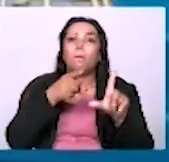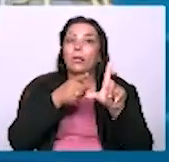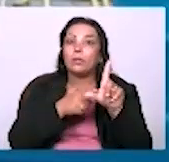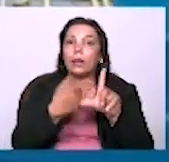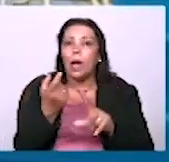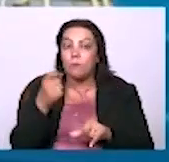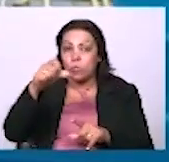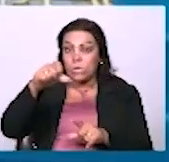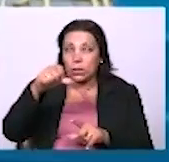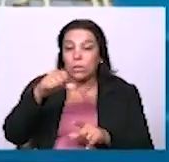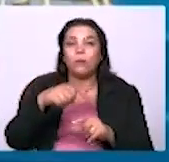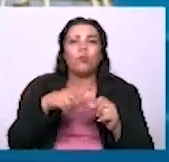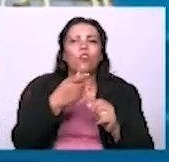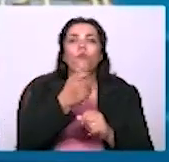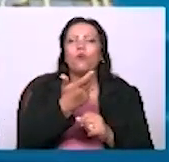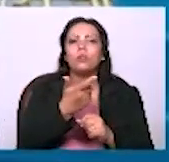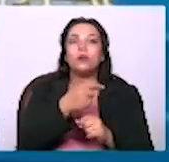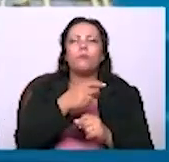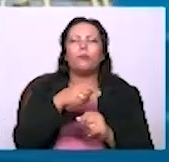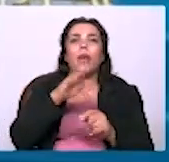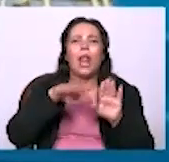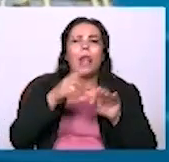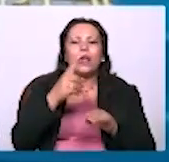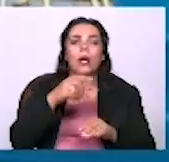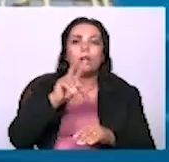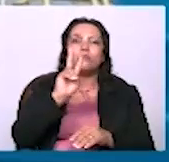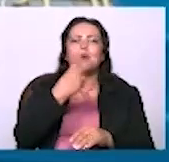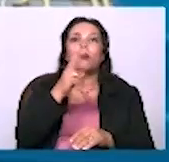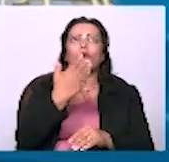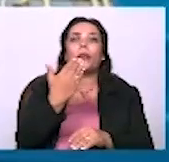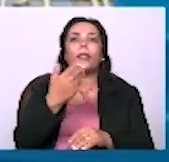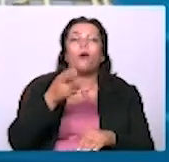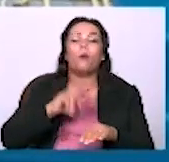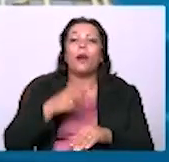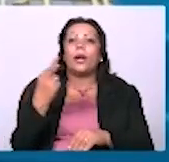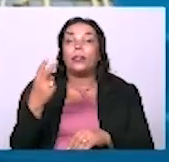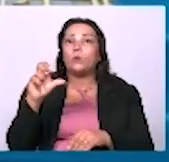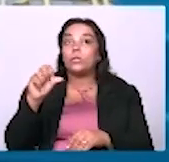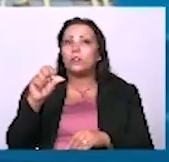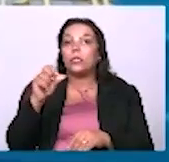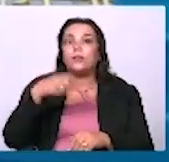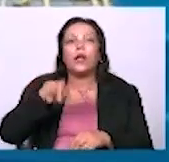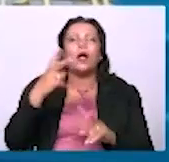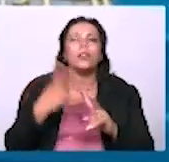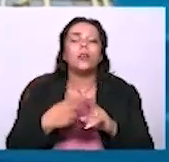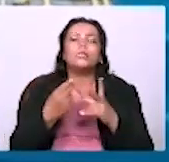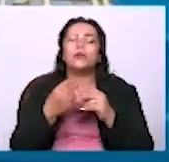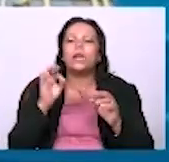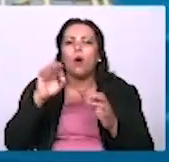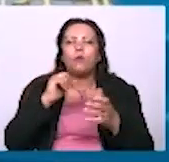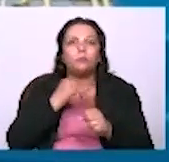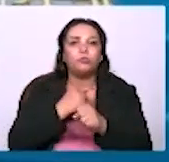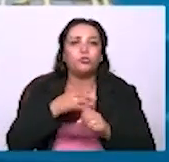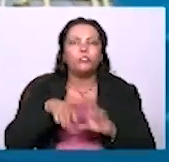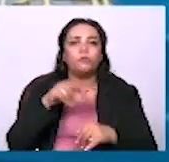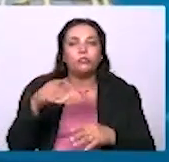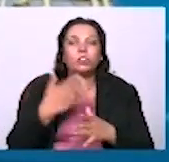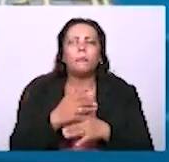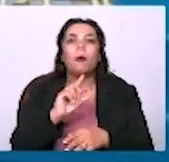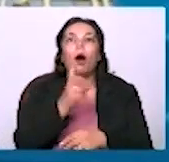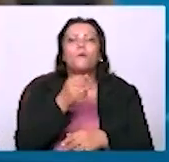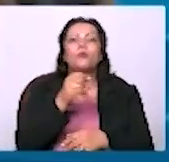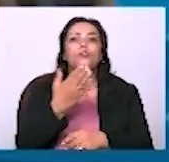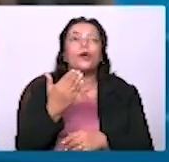95 اصبح سعر اللتر 17 جنيه بنزين 92 وده اللي بتستخدمه غالبيه السيارات يعني اصبح ب